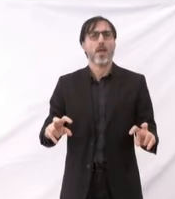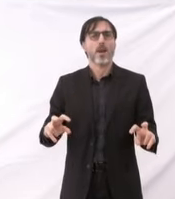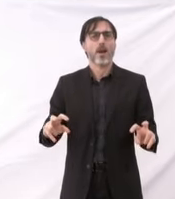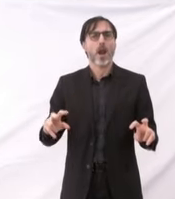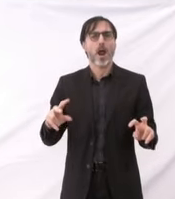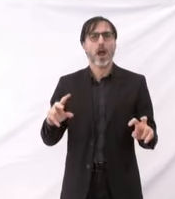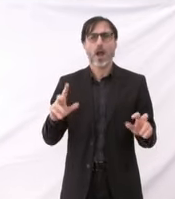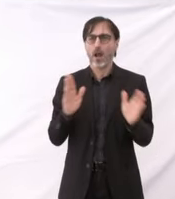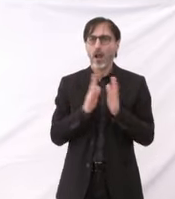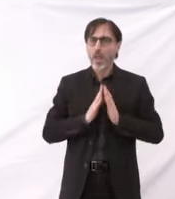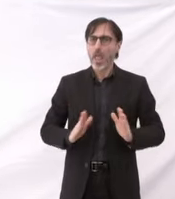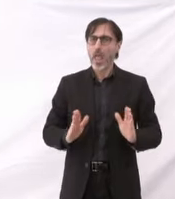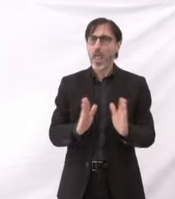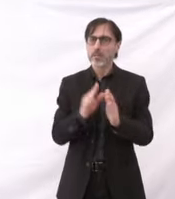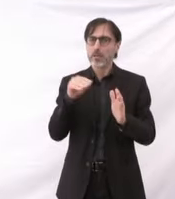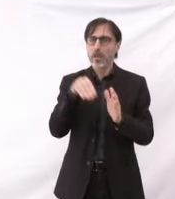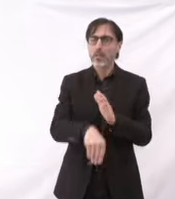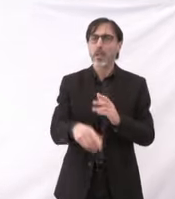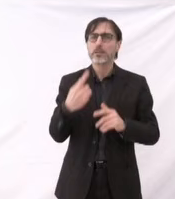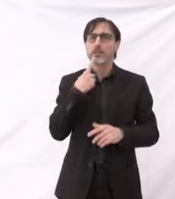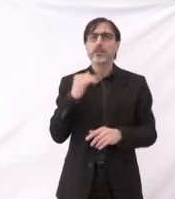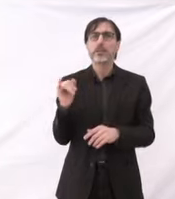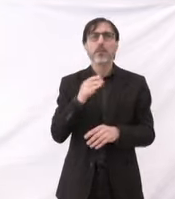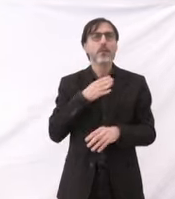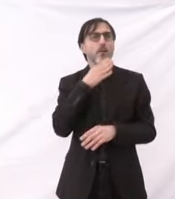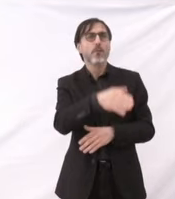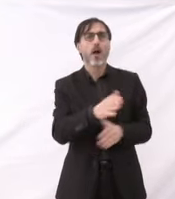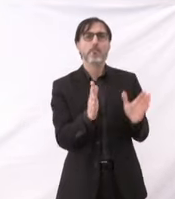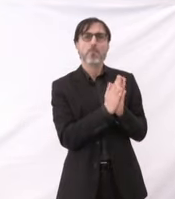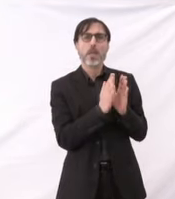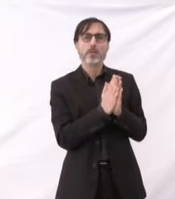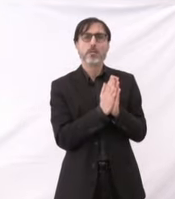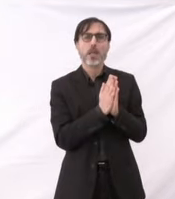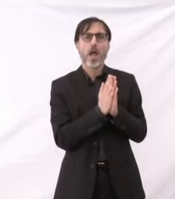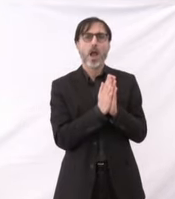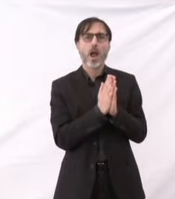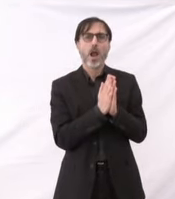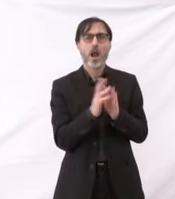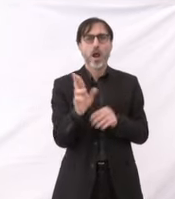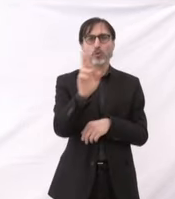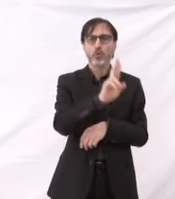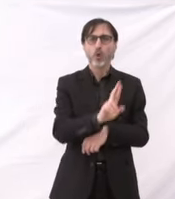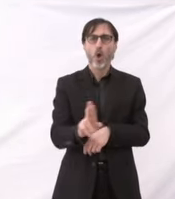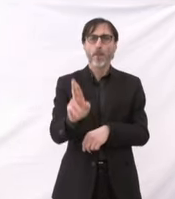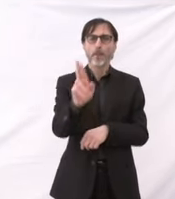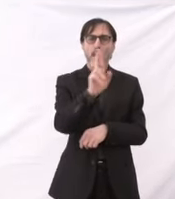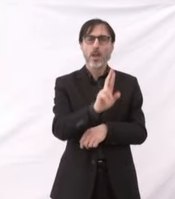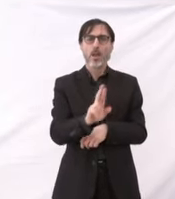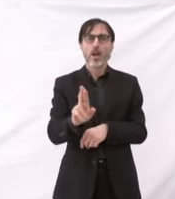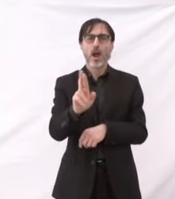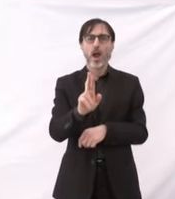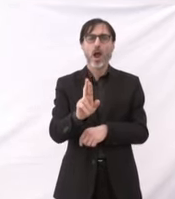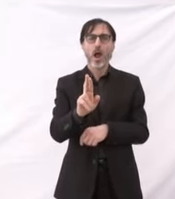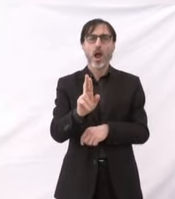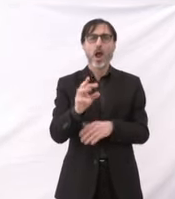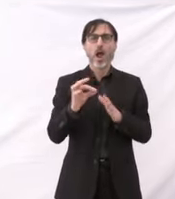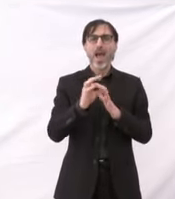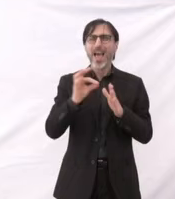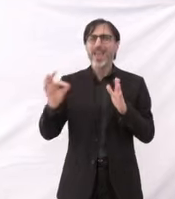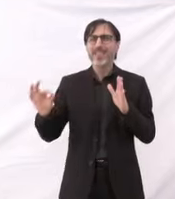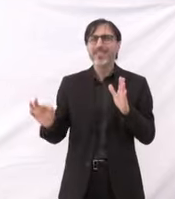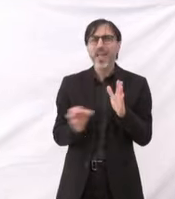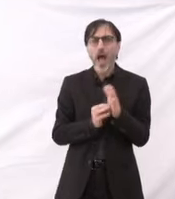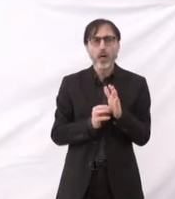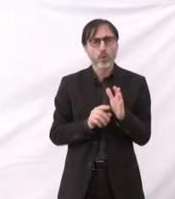della Chiesa, di quelli che vanno a messa alla domenica, e il dato che